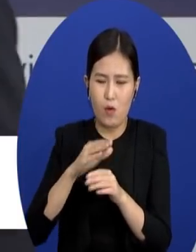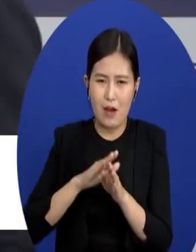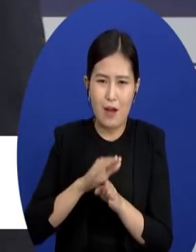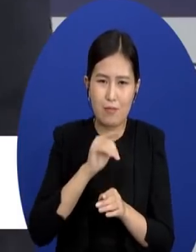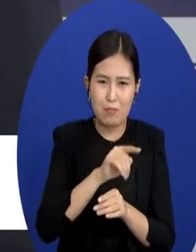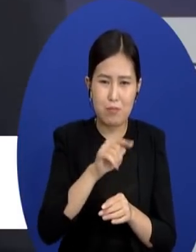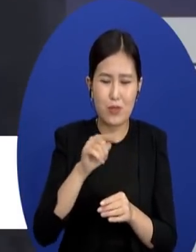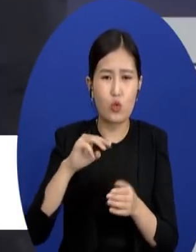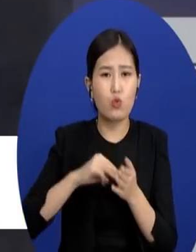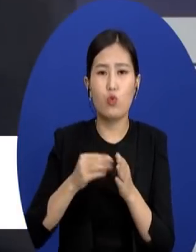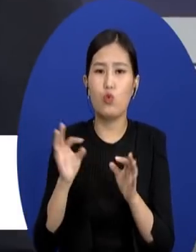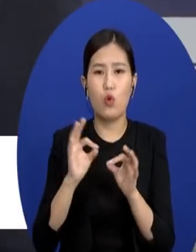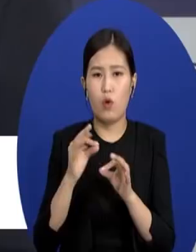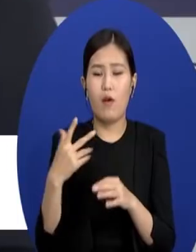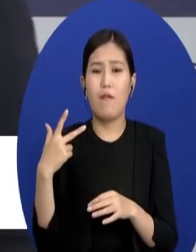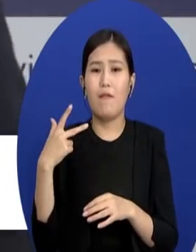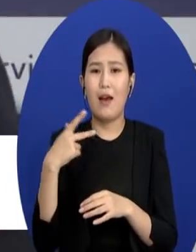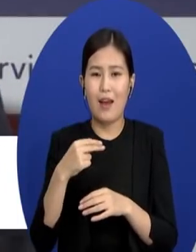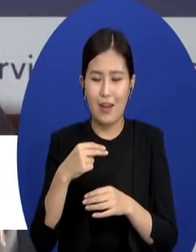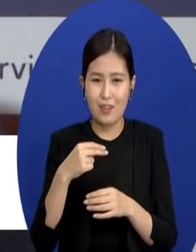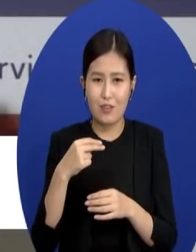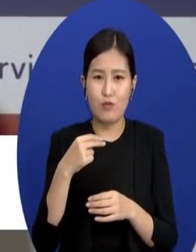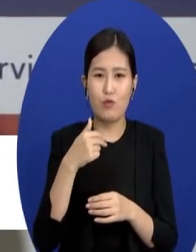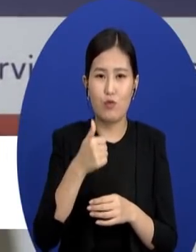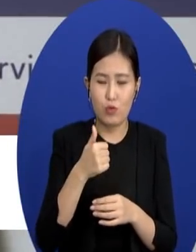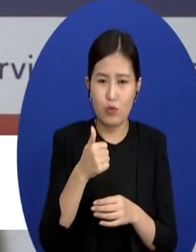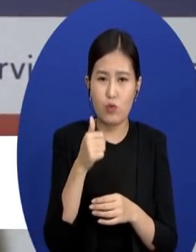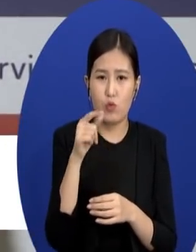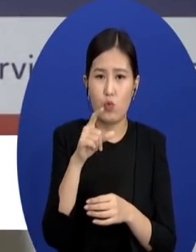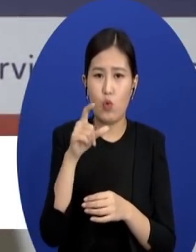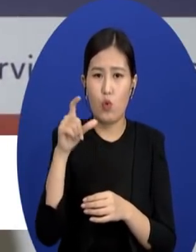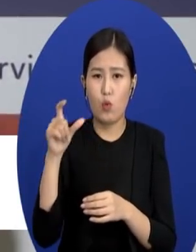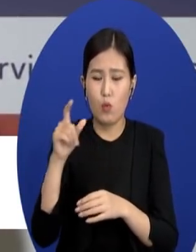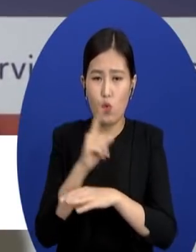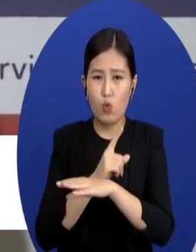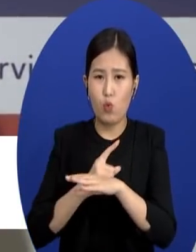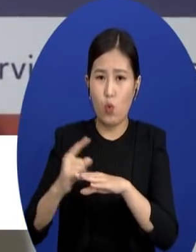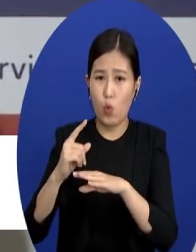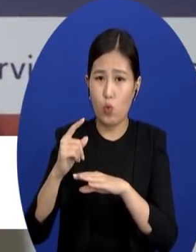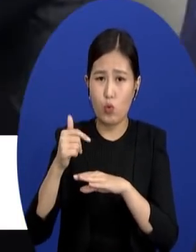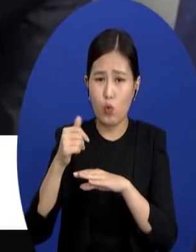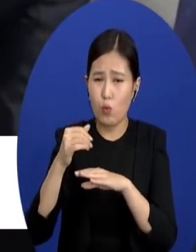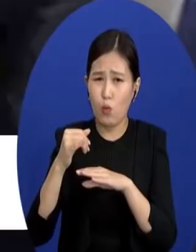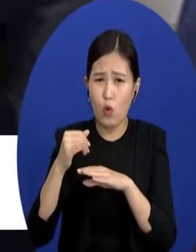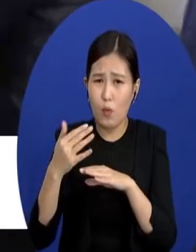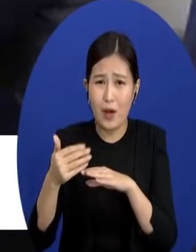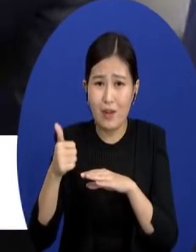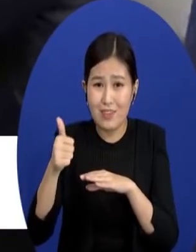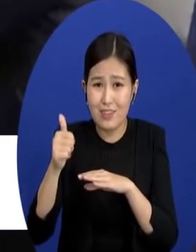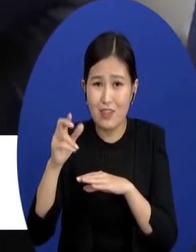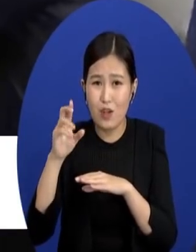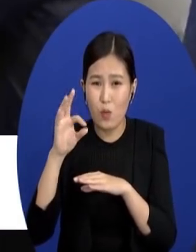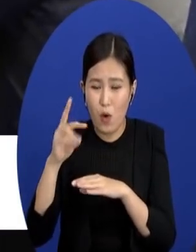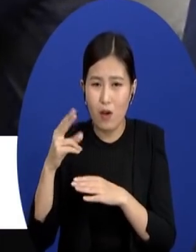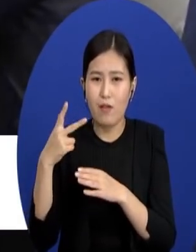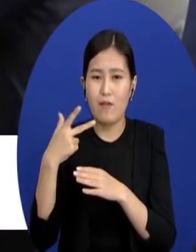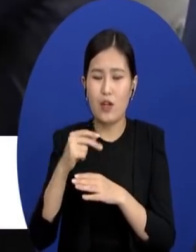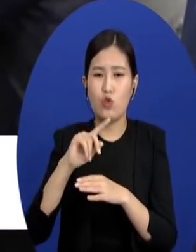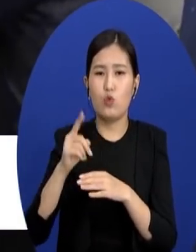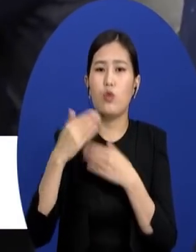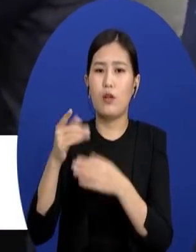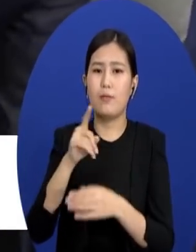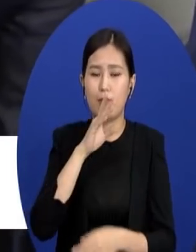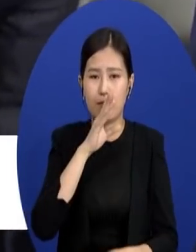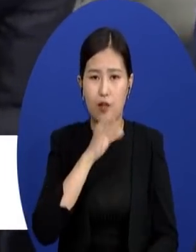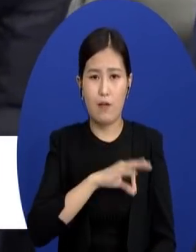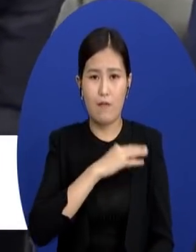вакцин хэрэглэх нь хэрэглэн гэхдээ эрдэмтдийн судалгааны дүгнэлт аюулгүй гэж гарсны дараа вакцин хэрэглэх зөвшөөрөл олгох юм байна. Учир нь Франц